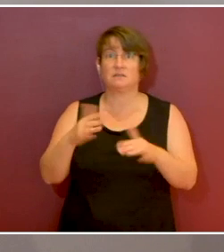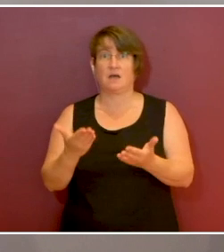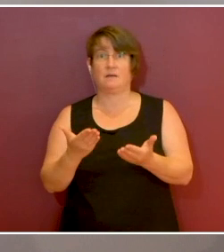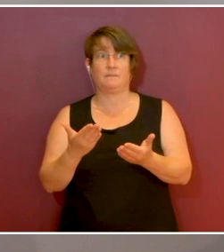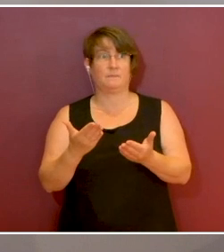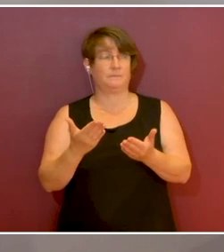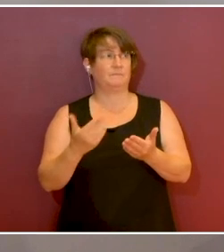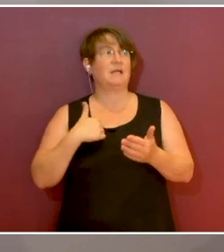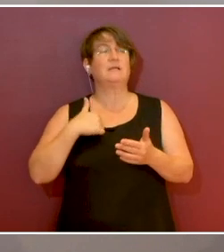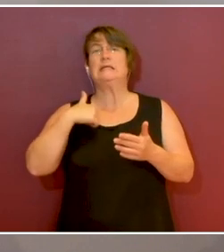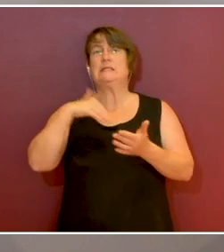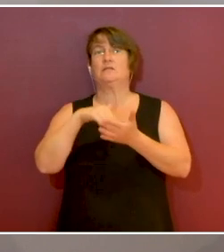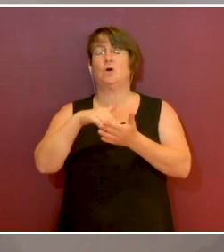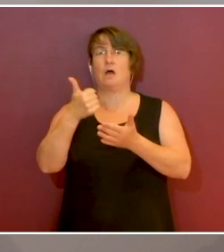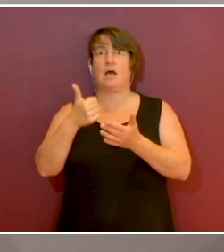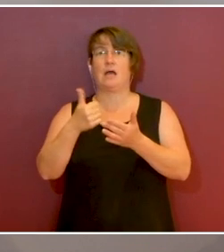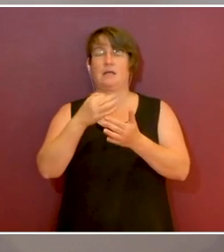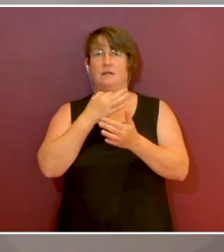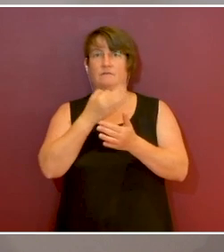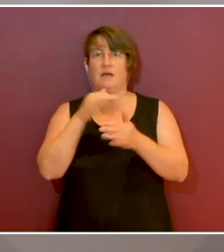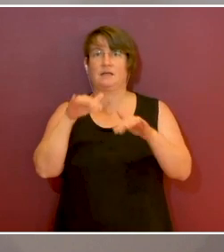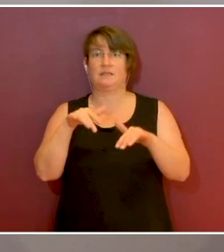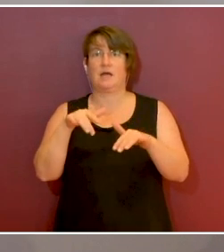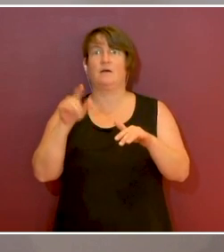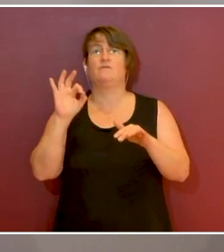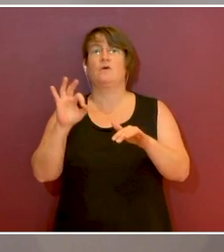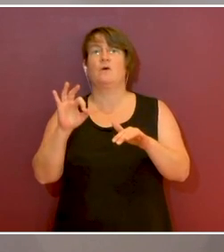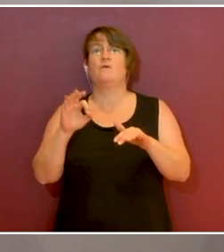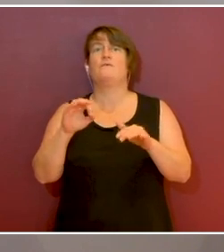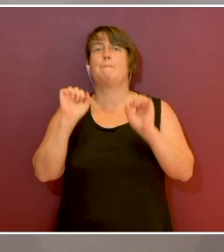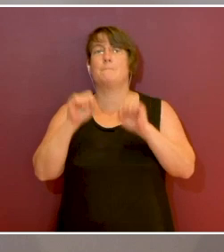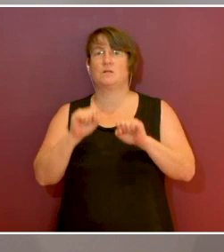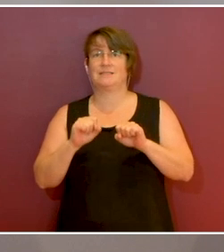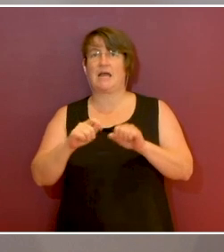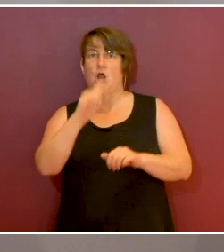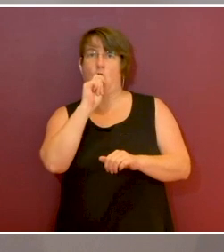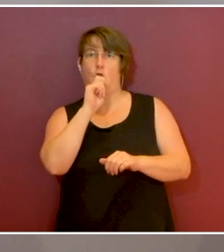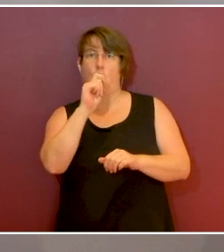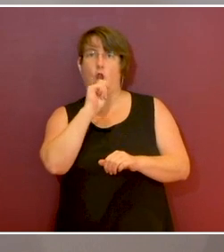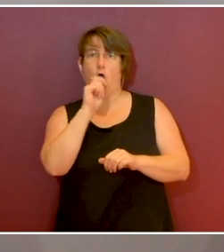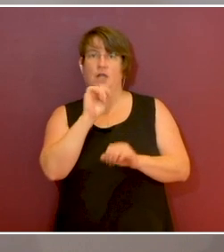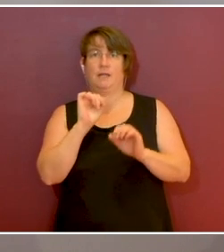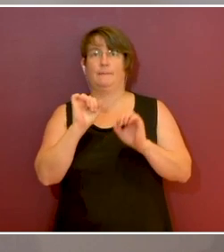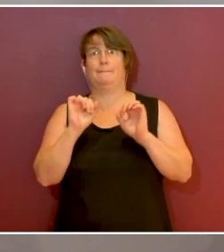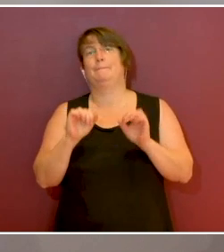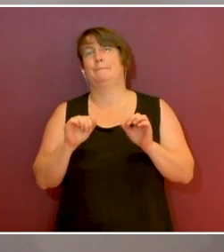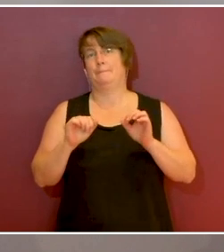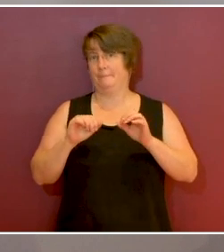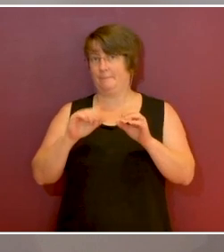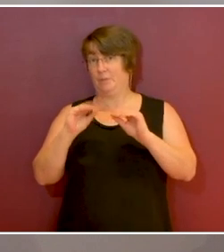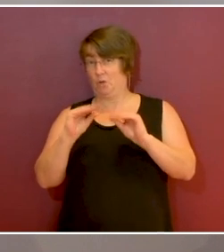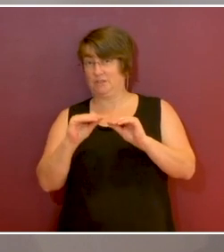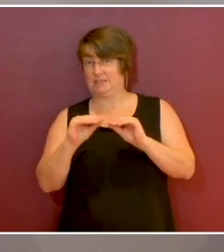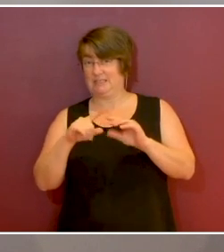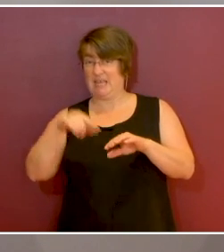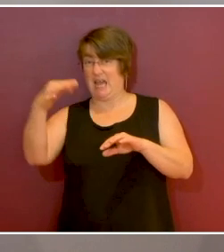Ich hätte vielleicht noch eine kurze zur Methode, weil nur die Lolli-Methode angesprochen wurde. War das die einzige, die da angewandt wurde und war das jetzt neu? Weil